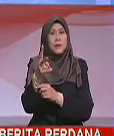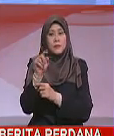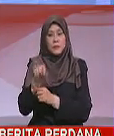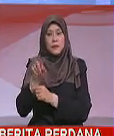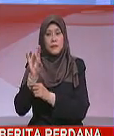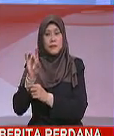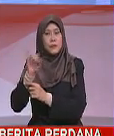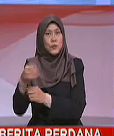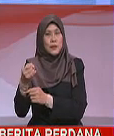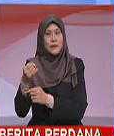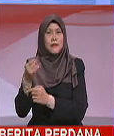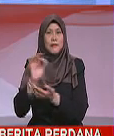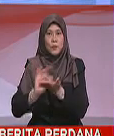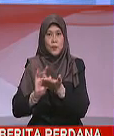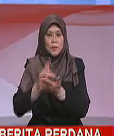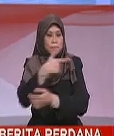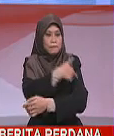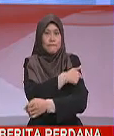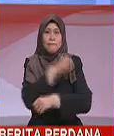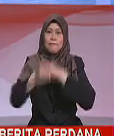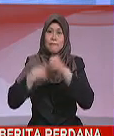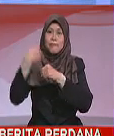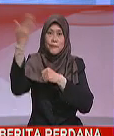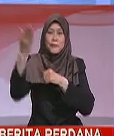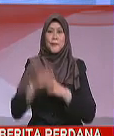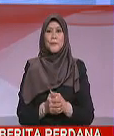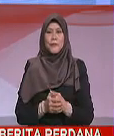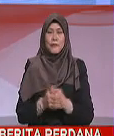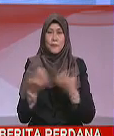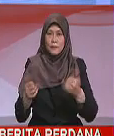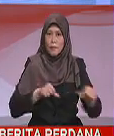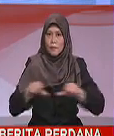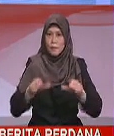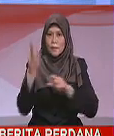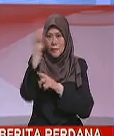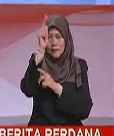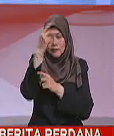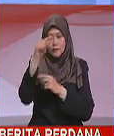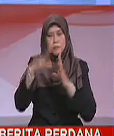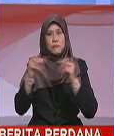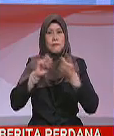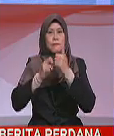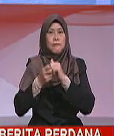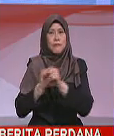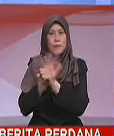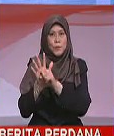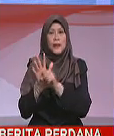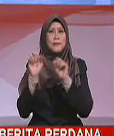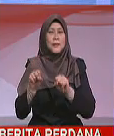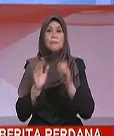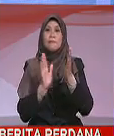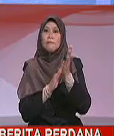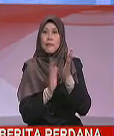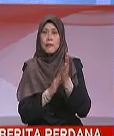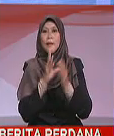12.8 juta dos vaksin berkenaan tahun depan. Langkah proaktif yang diambil kerajaan bagi menangani pandemik itu mendapat